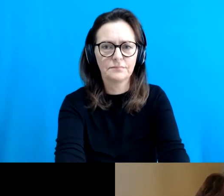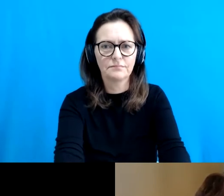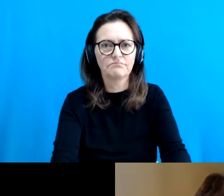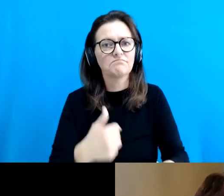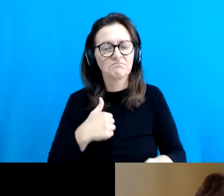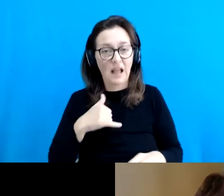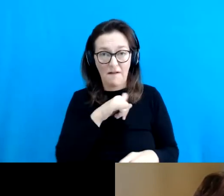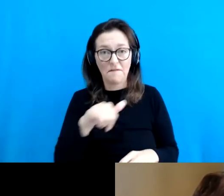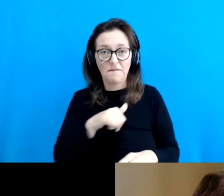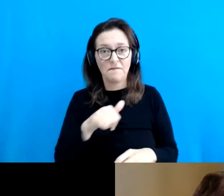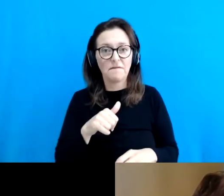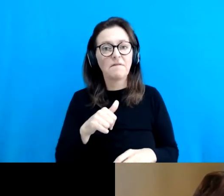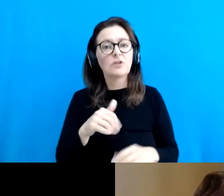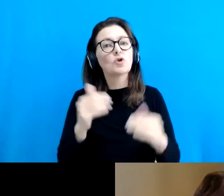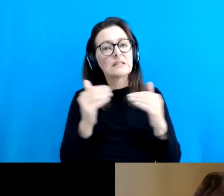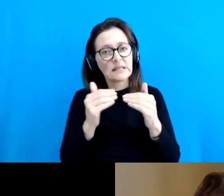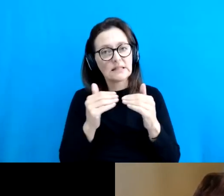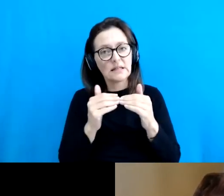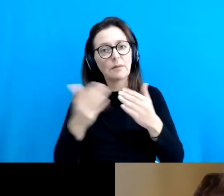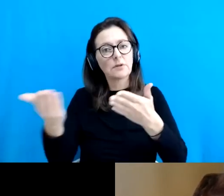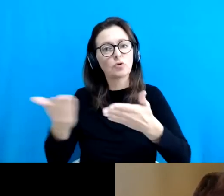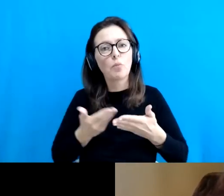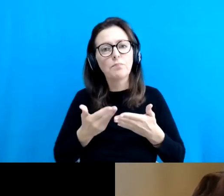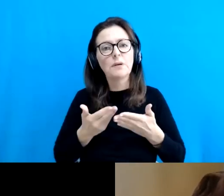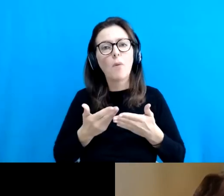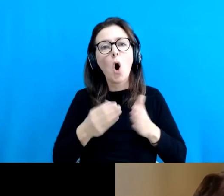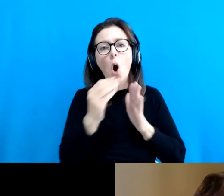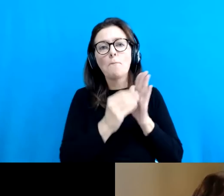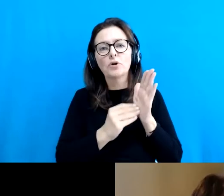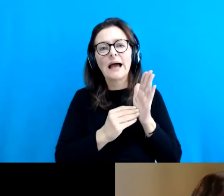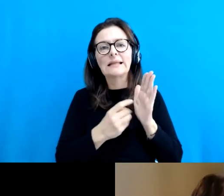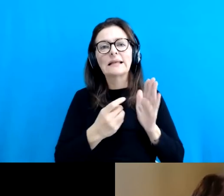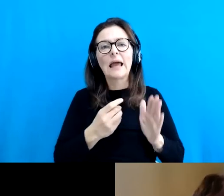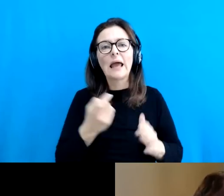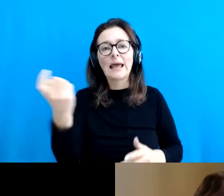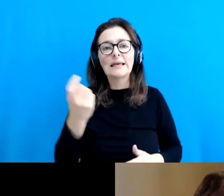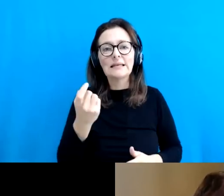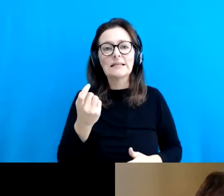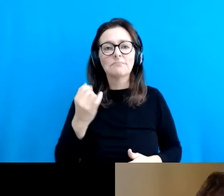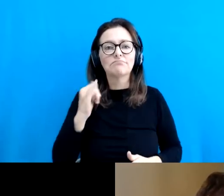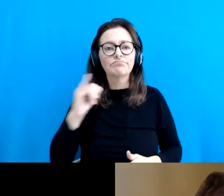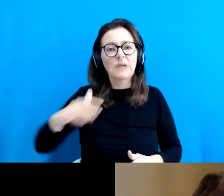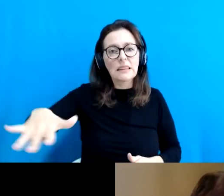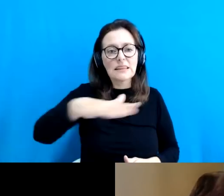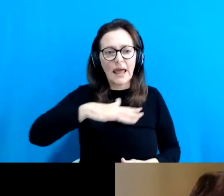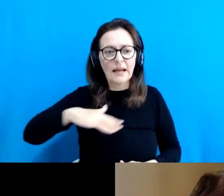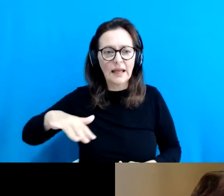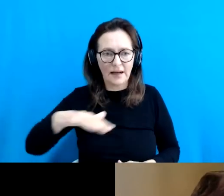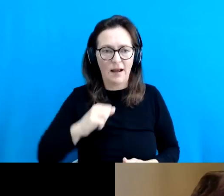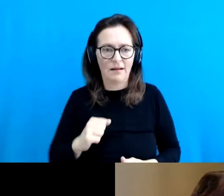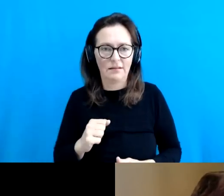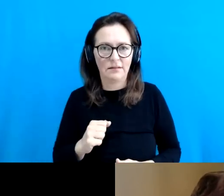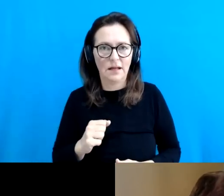se dobi direktne podatke z terena, kaj pa ljudje pravijo, ljudje, ki se jih to tiče, kaj pravijo, kaj